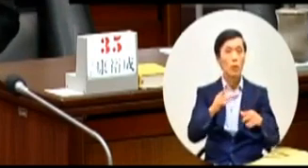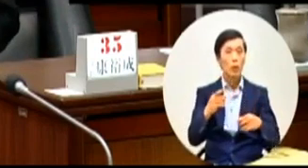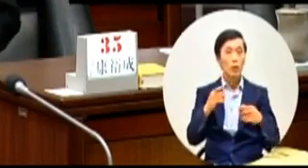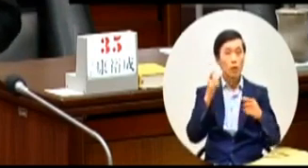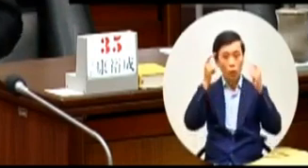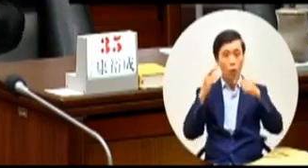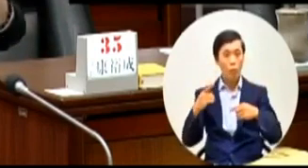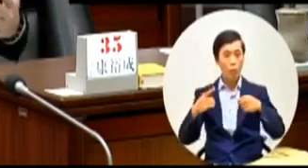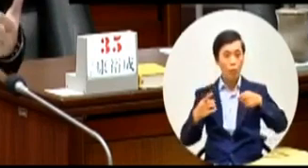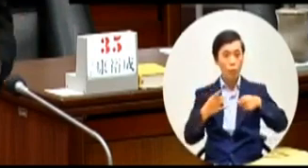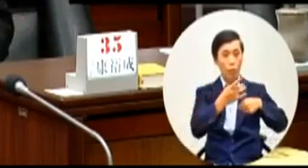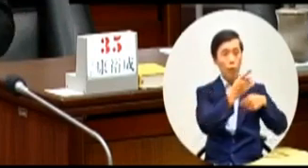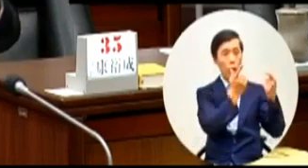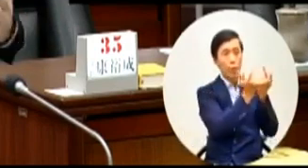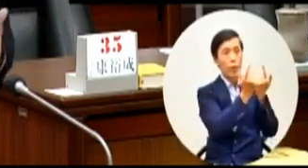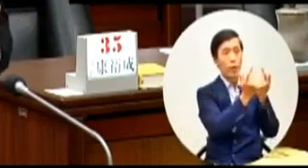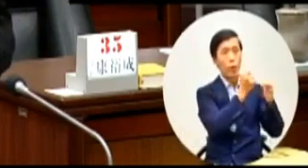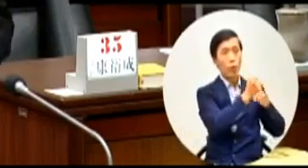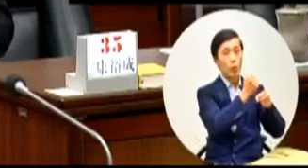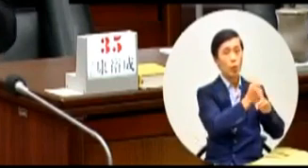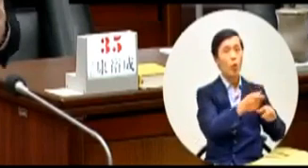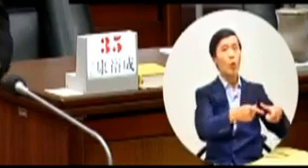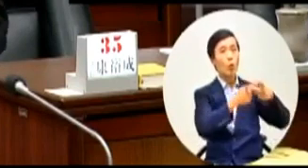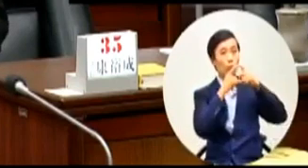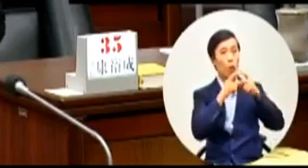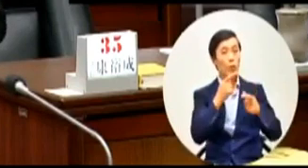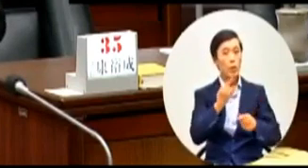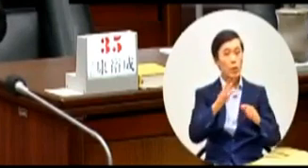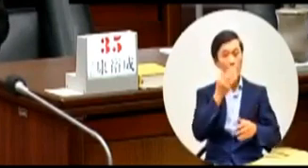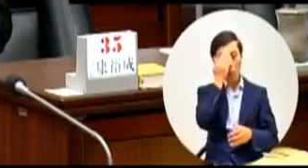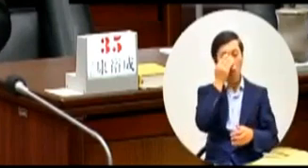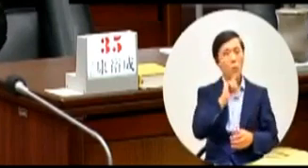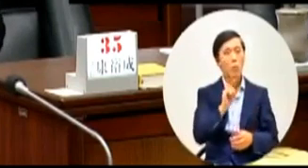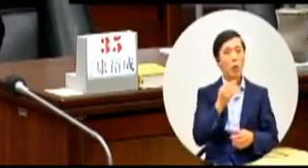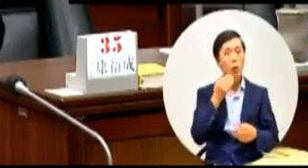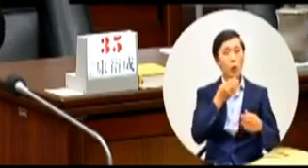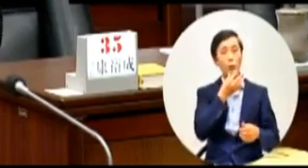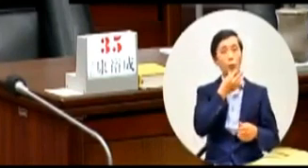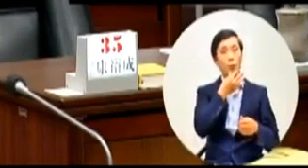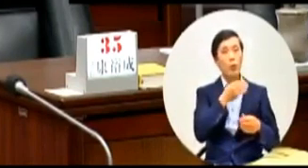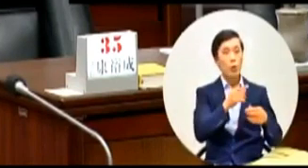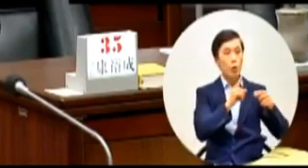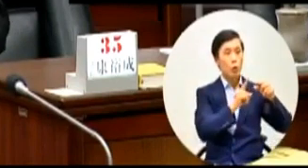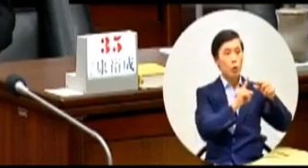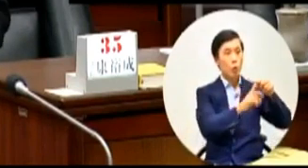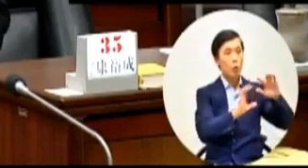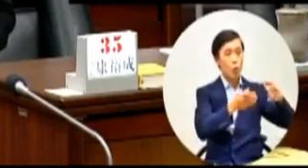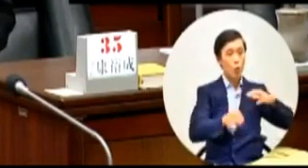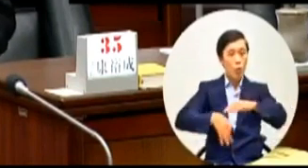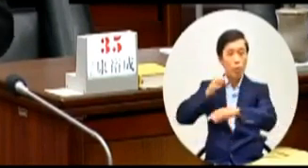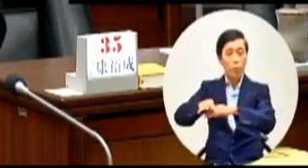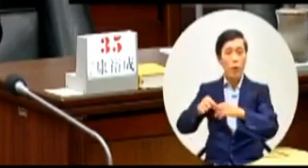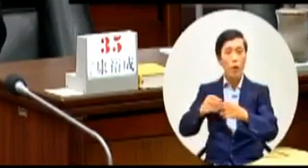会欢乐，因为你害怕说如果中资或者说房价炒高，北漂的青年回不了家，那怎么